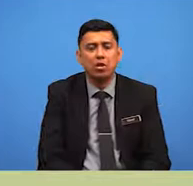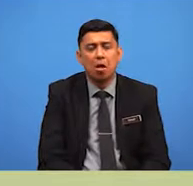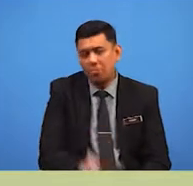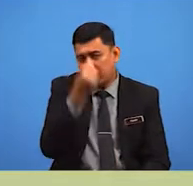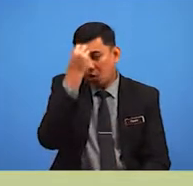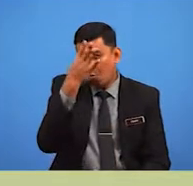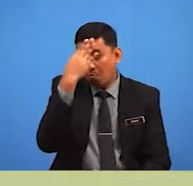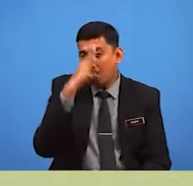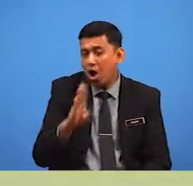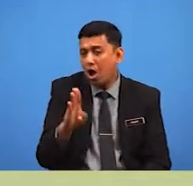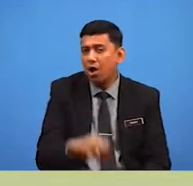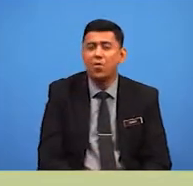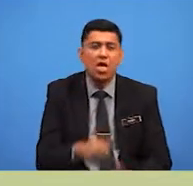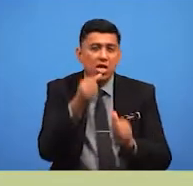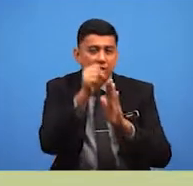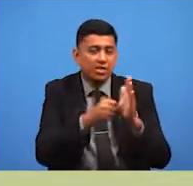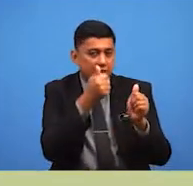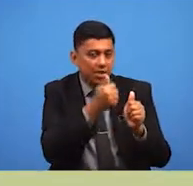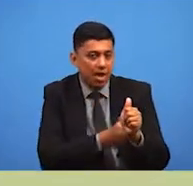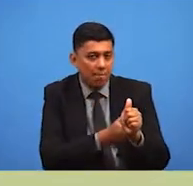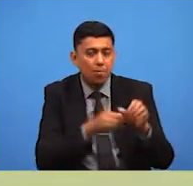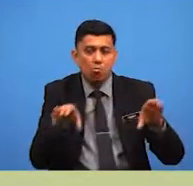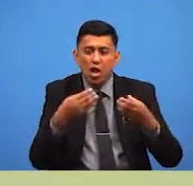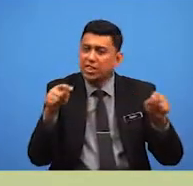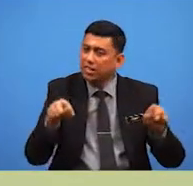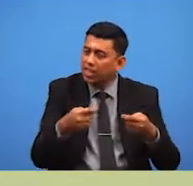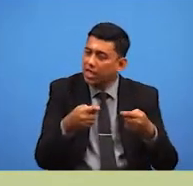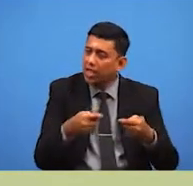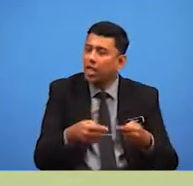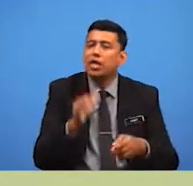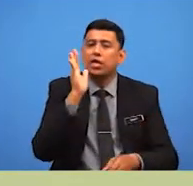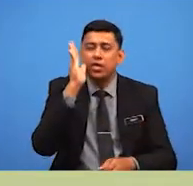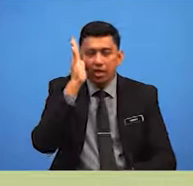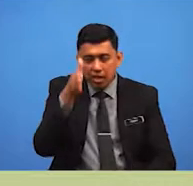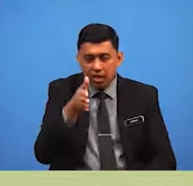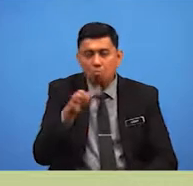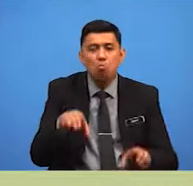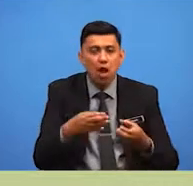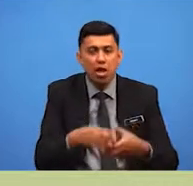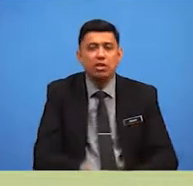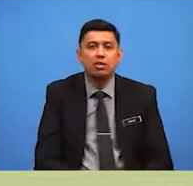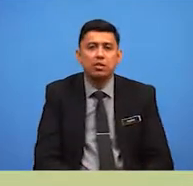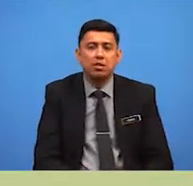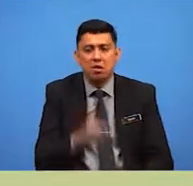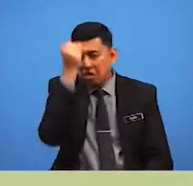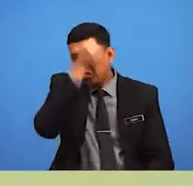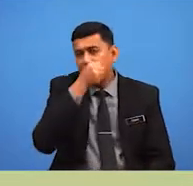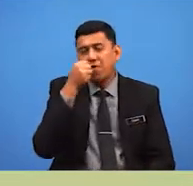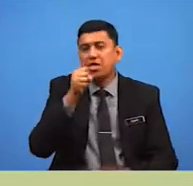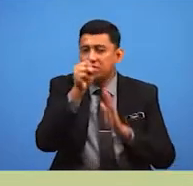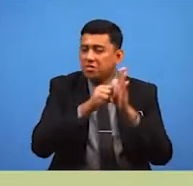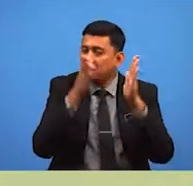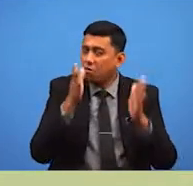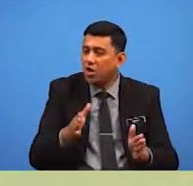bahawa setiap perbuatan dan tindakan yang dilakukan berkait rapat dengan sifat seseorang